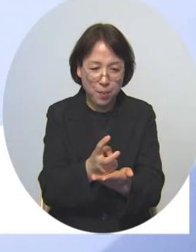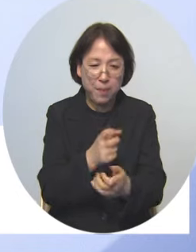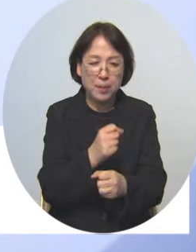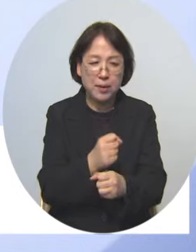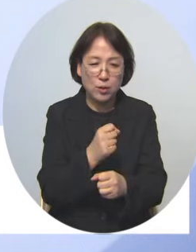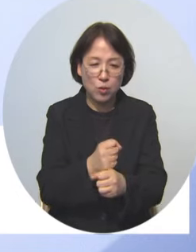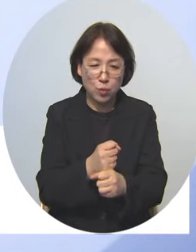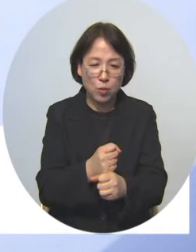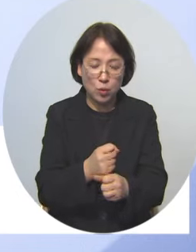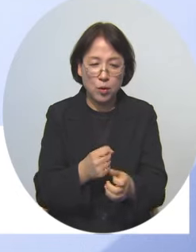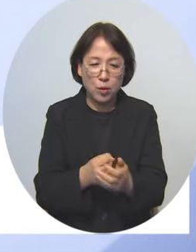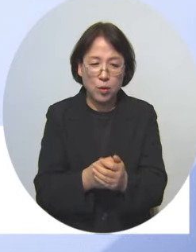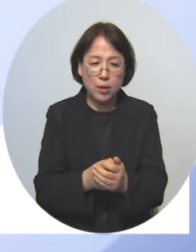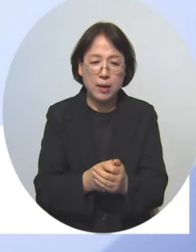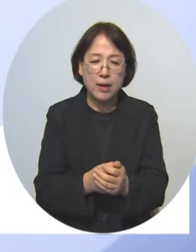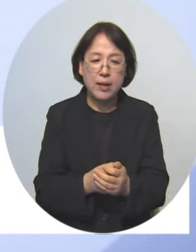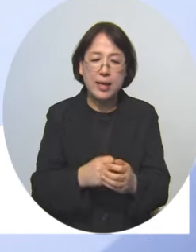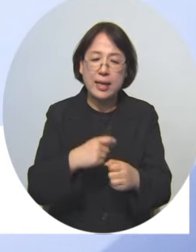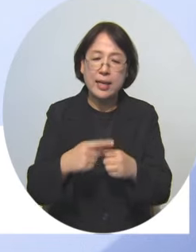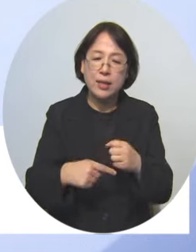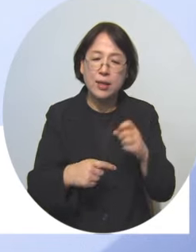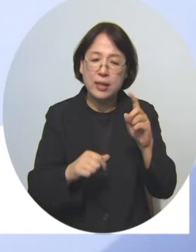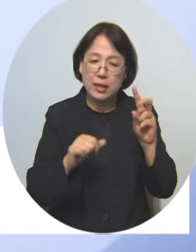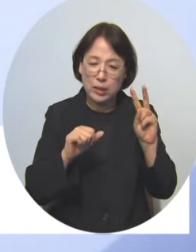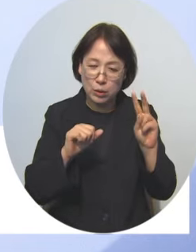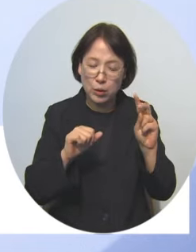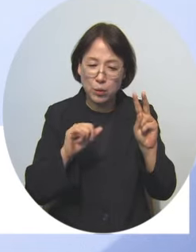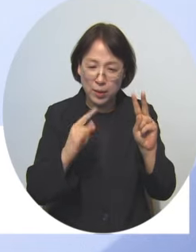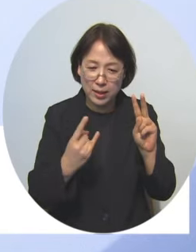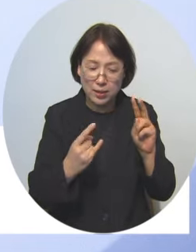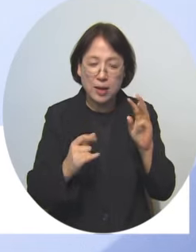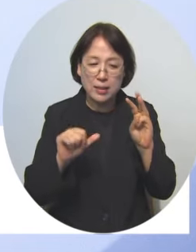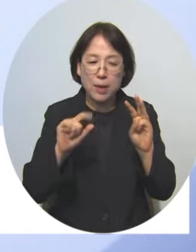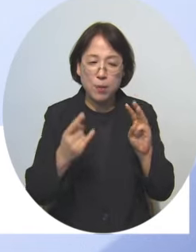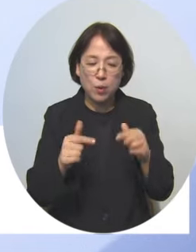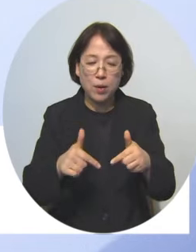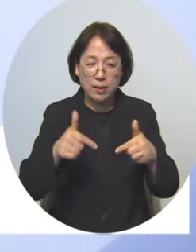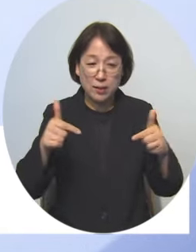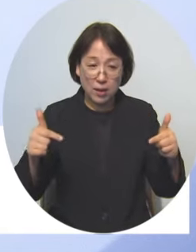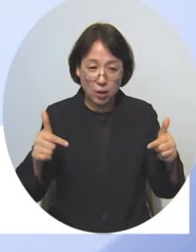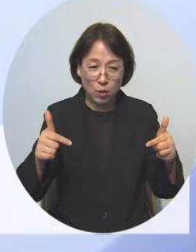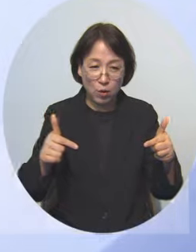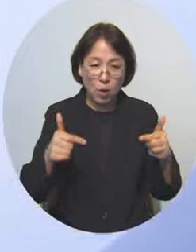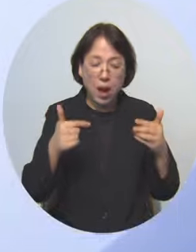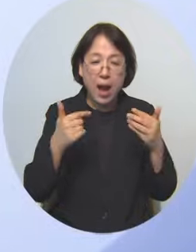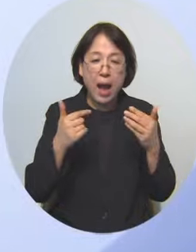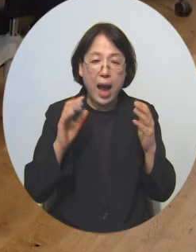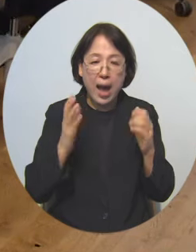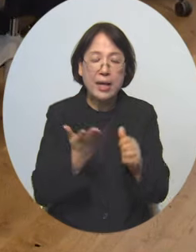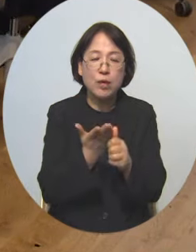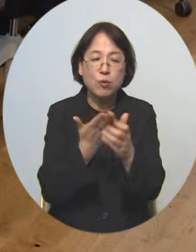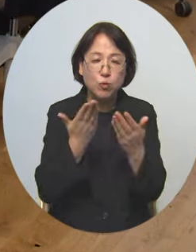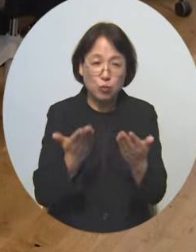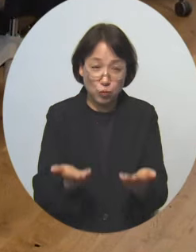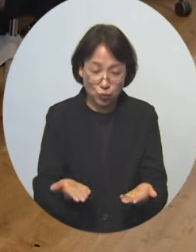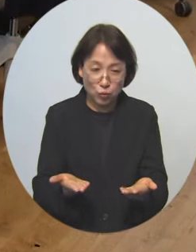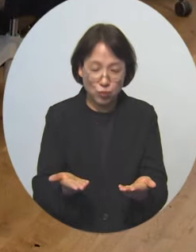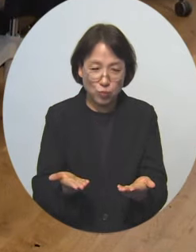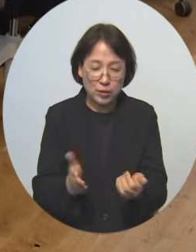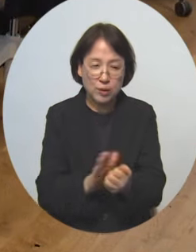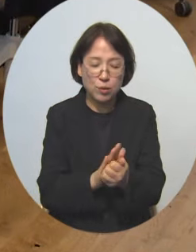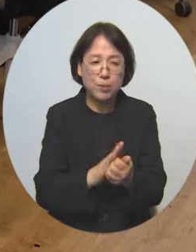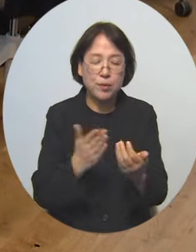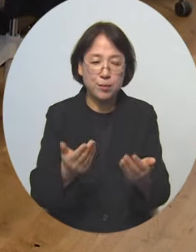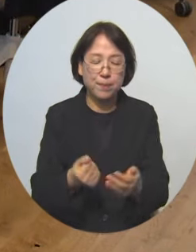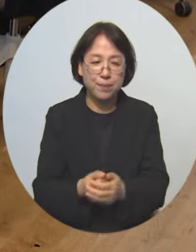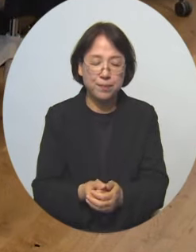횟수를 2회에서 3회로 확대하는 등 육아휴직의 유연성을 제고하고 통상